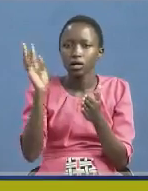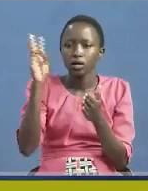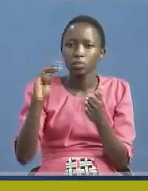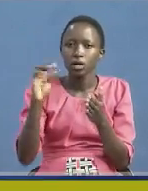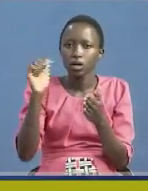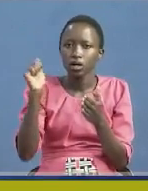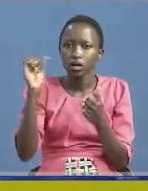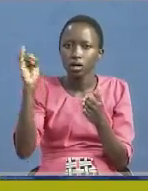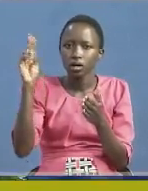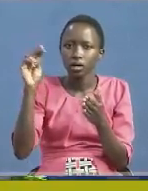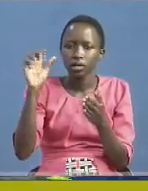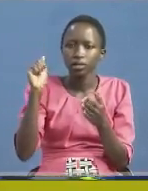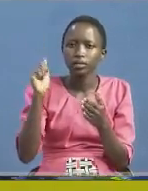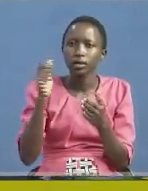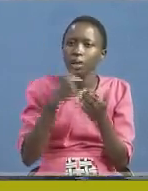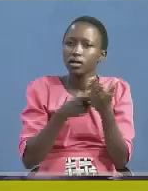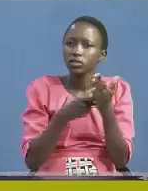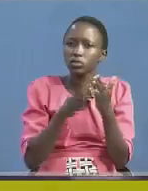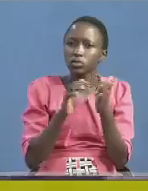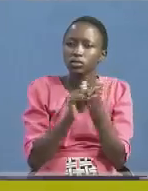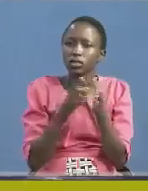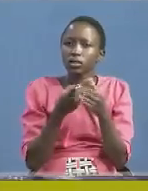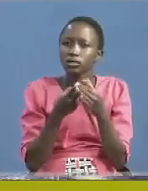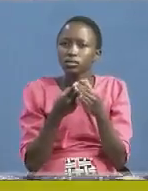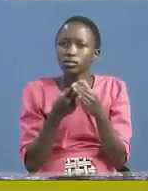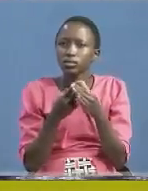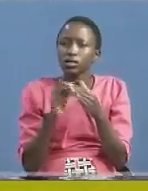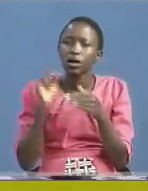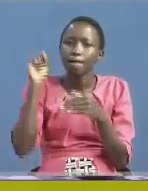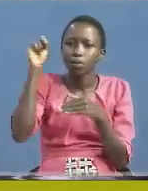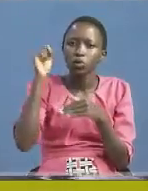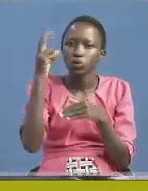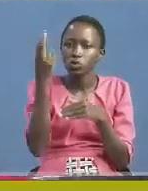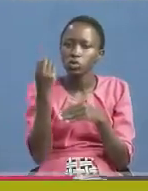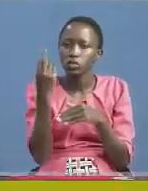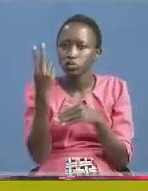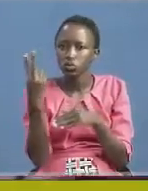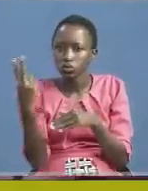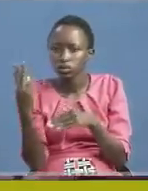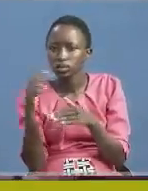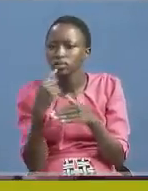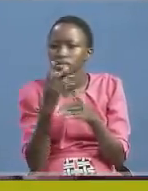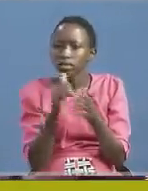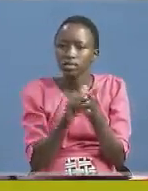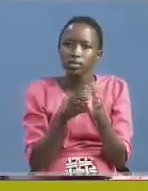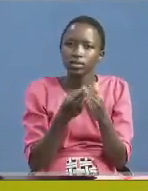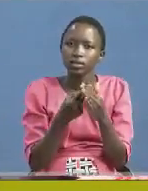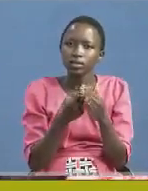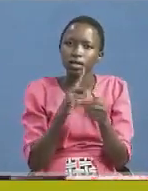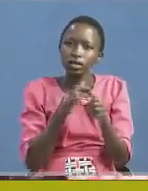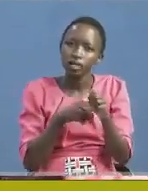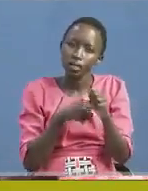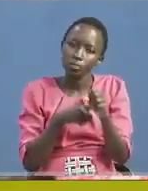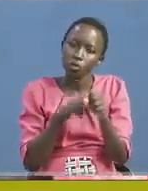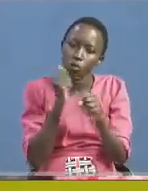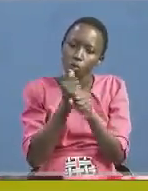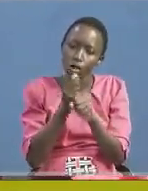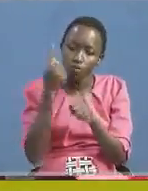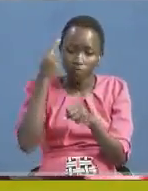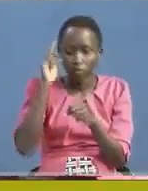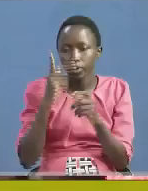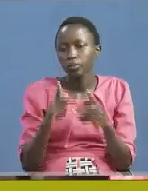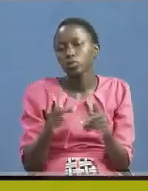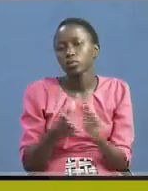Jenga amewakashifu viongozi wanaojihusisha na siasa za mwaka 2022, akisema kuwa ni muda wa kuwafanyia wa Kenya